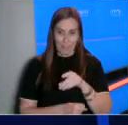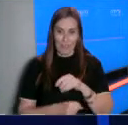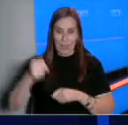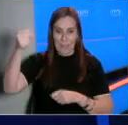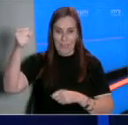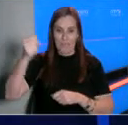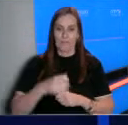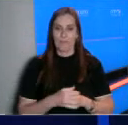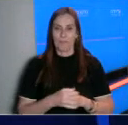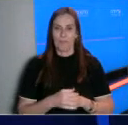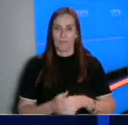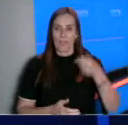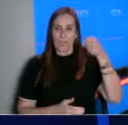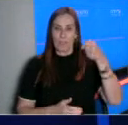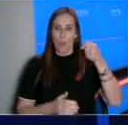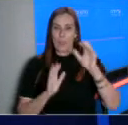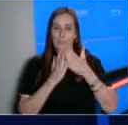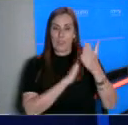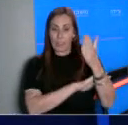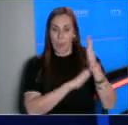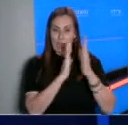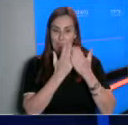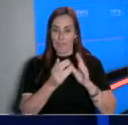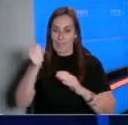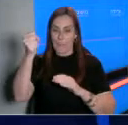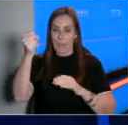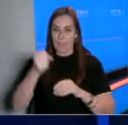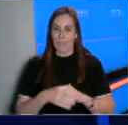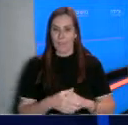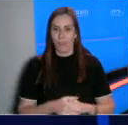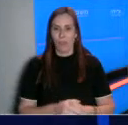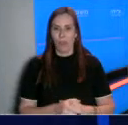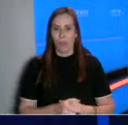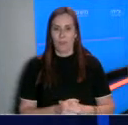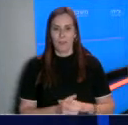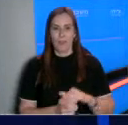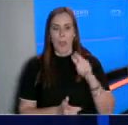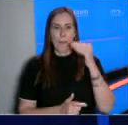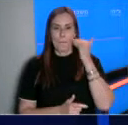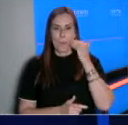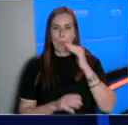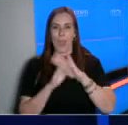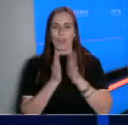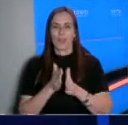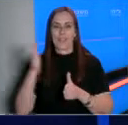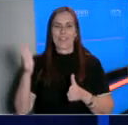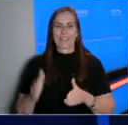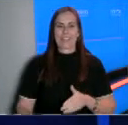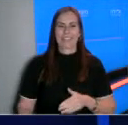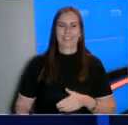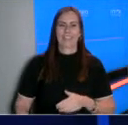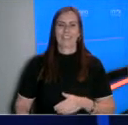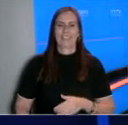ימין. ביד שמאל לספר. נכון. יהיה, אוקיי. אני מסתכל על המקרה. באמריקה זה הכל בימין.